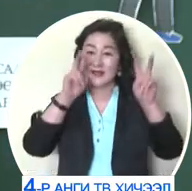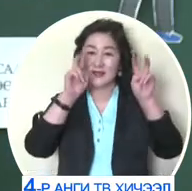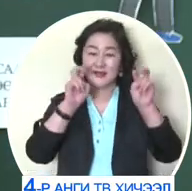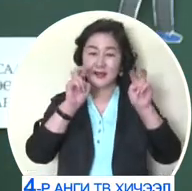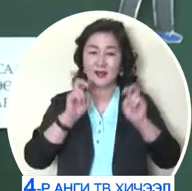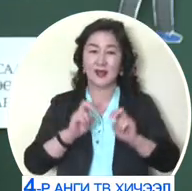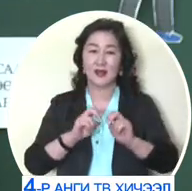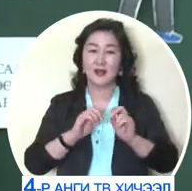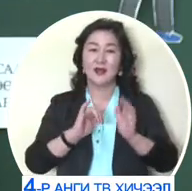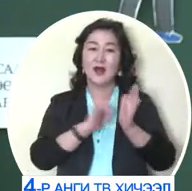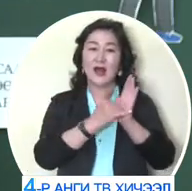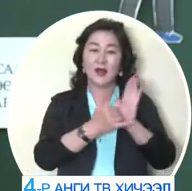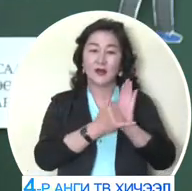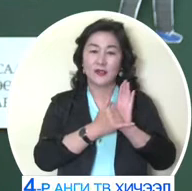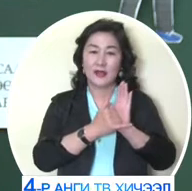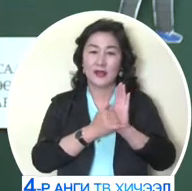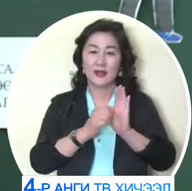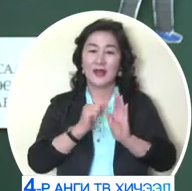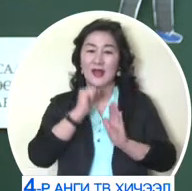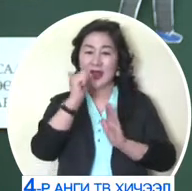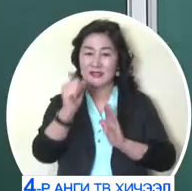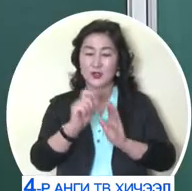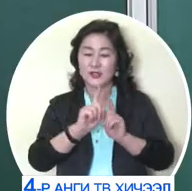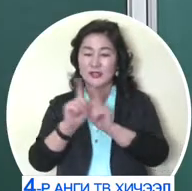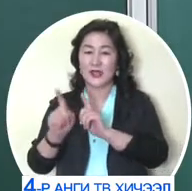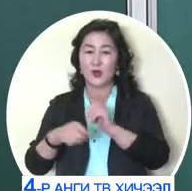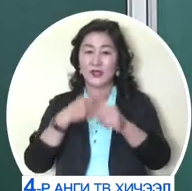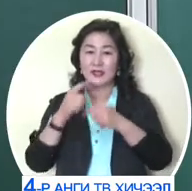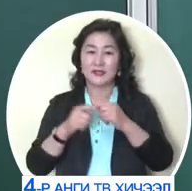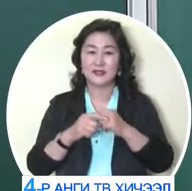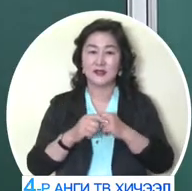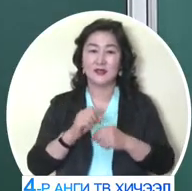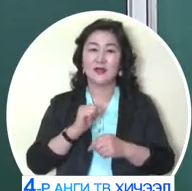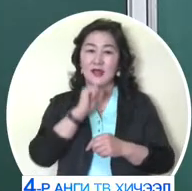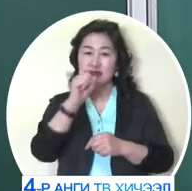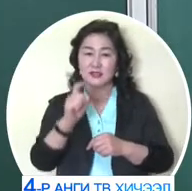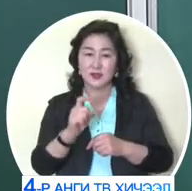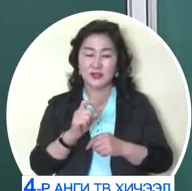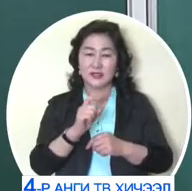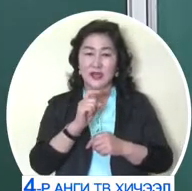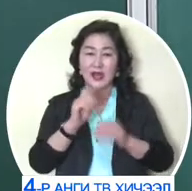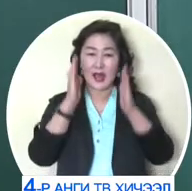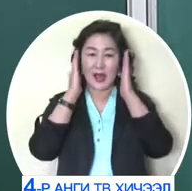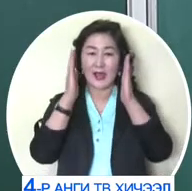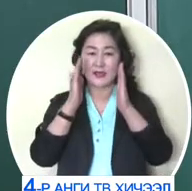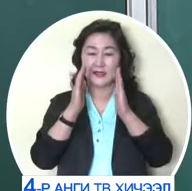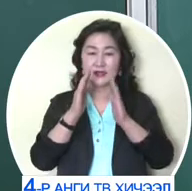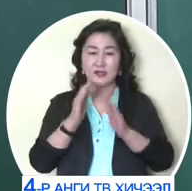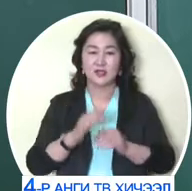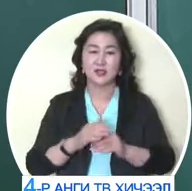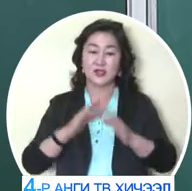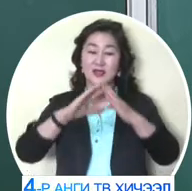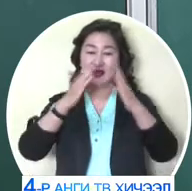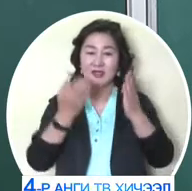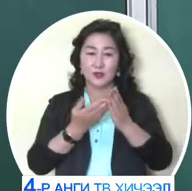ихийн агуулгыг асуултын дагуу ярилцъя. Асуултаа анхааралтай сонсоод багшийнхаа асуултанд гэр бүлийн гишүүдтэйгээ